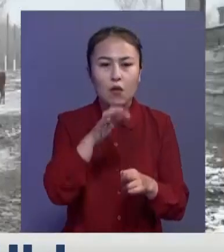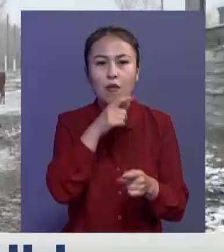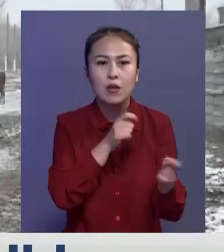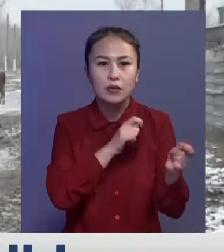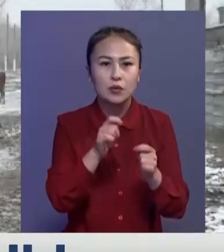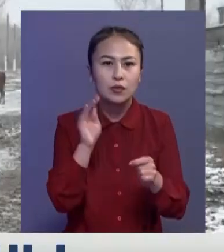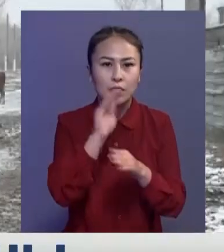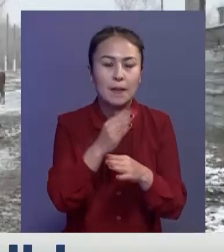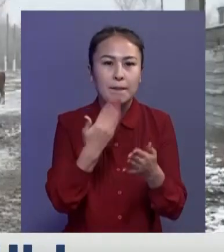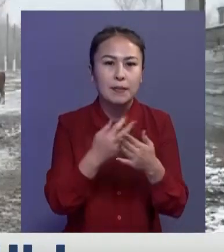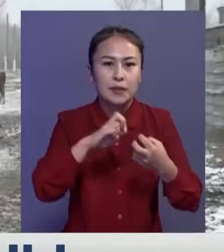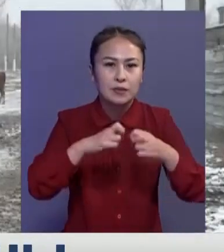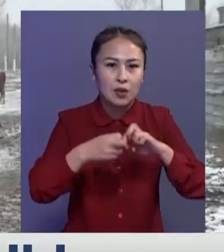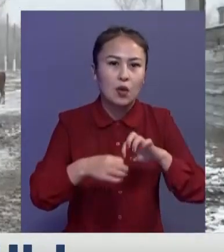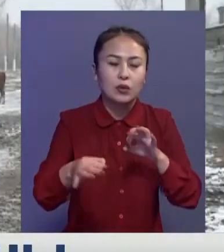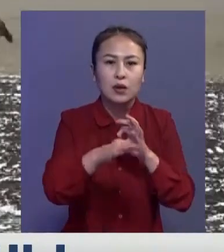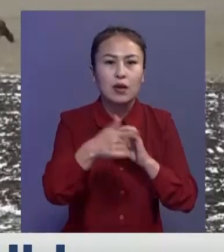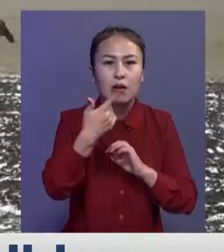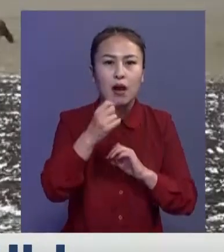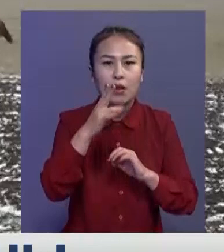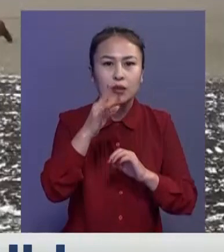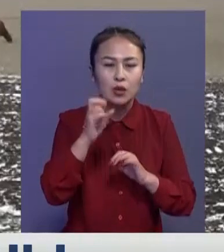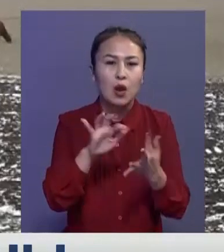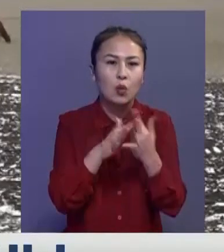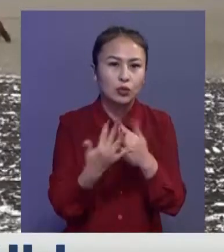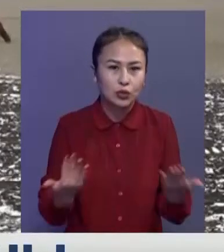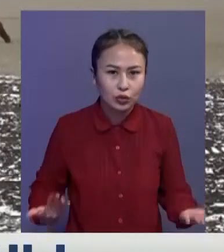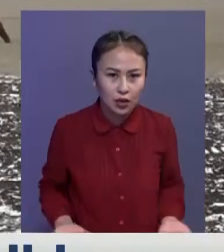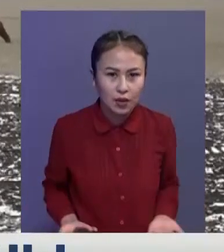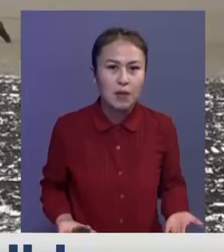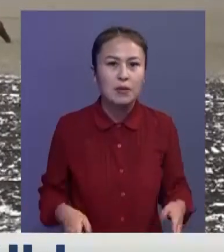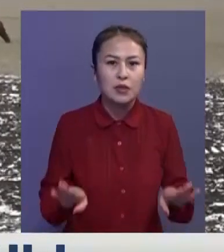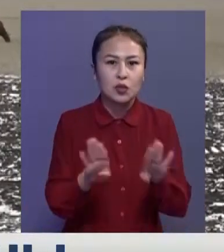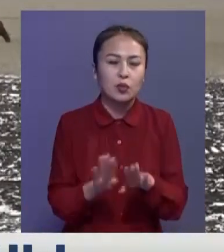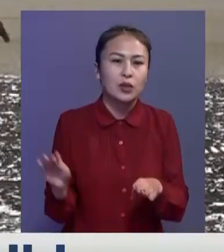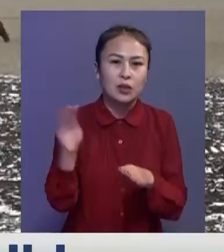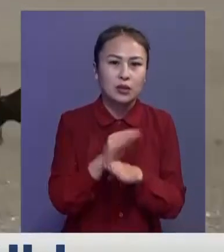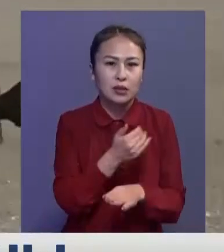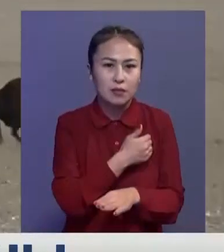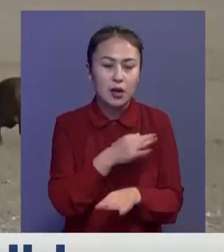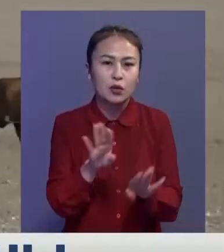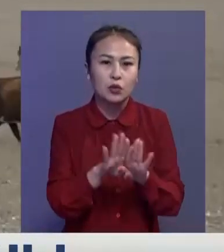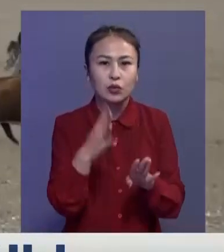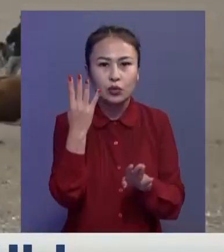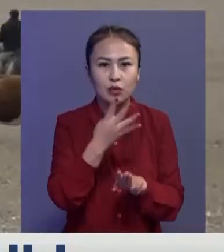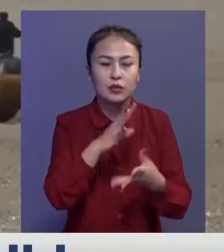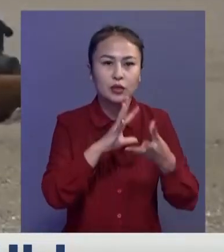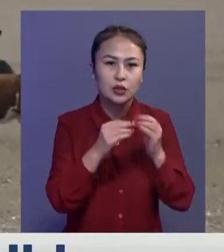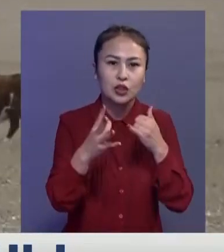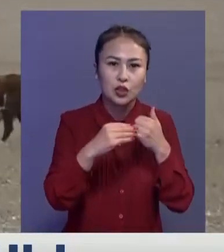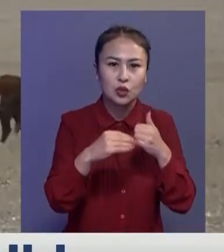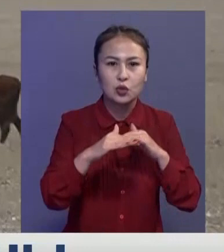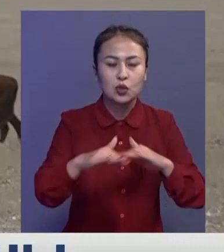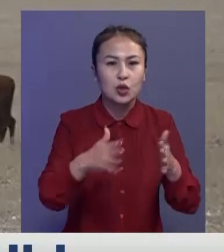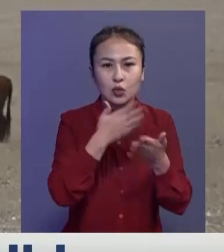үлкен қолайсыздық тудырып отыр. Мәселен, Шарбақ ауданындағы Галкина ауылының тұрғындары мал басын көбейткілері келеді, бірақ төрт түлікті жаятын